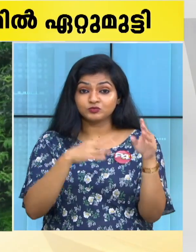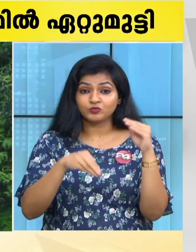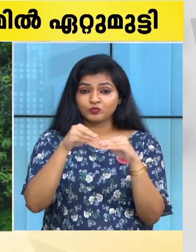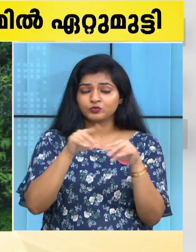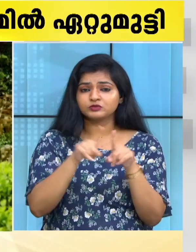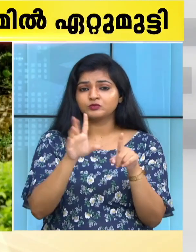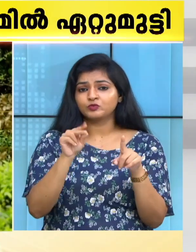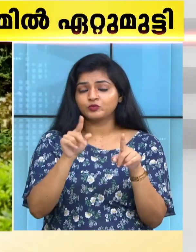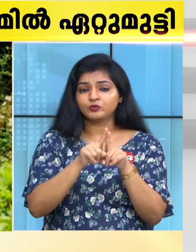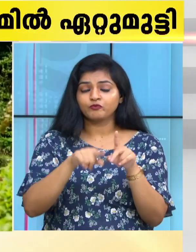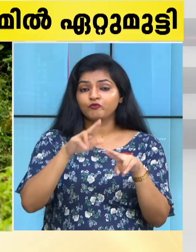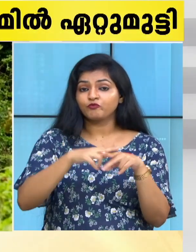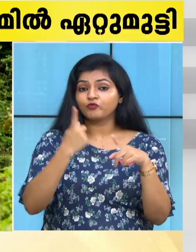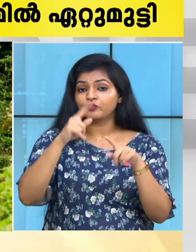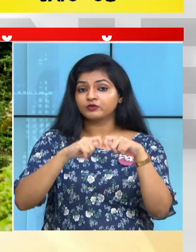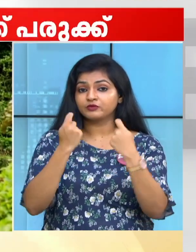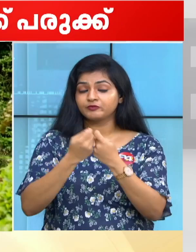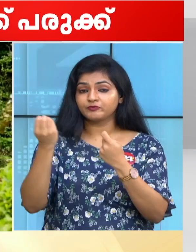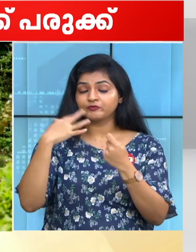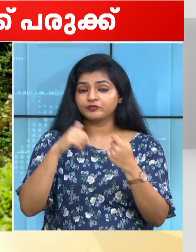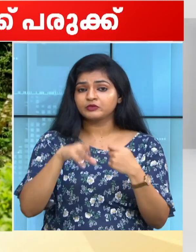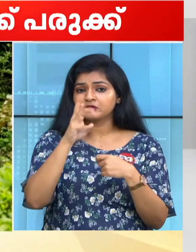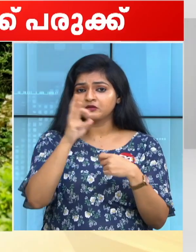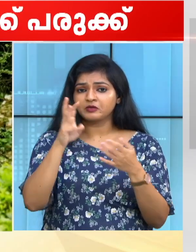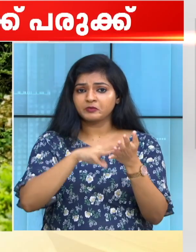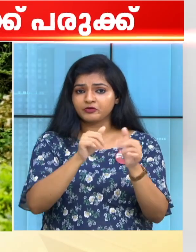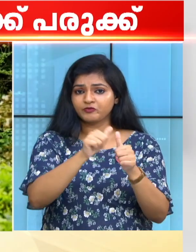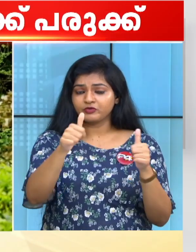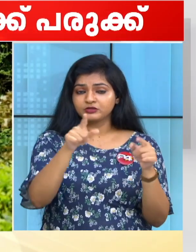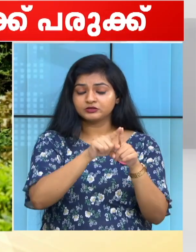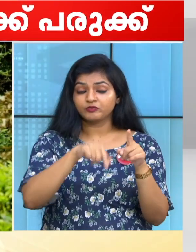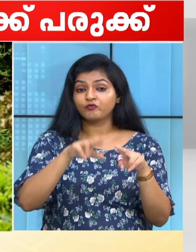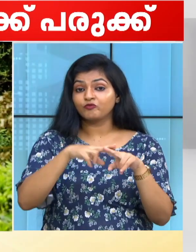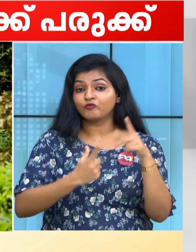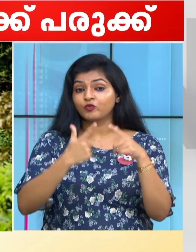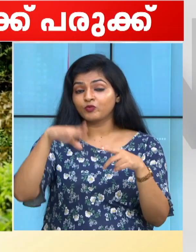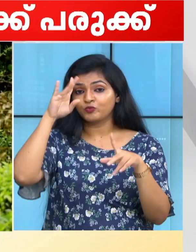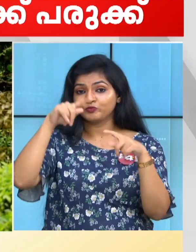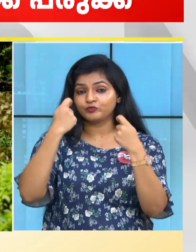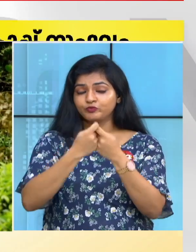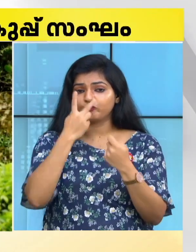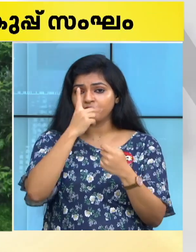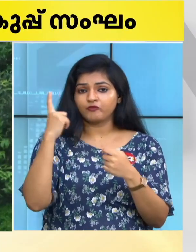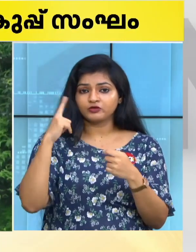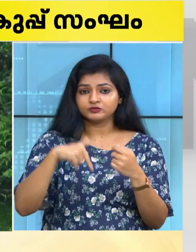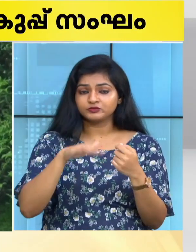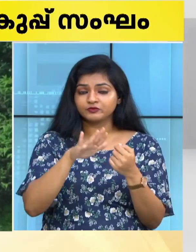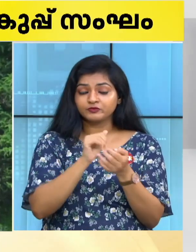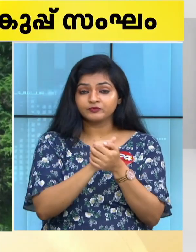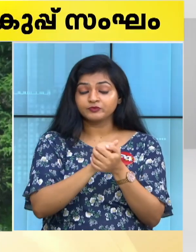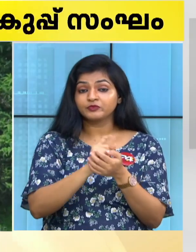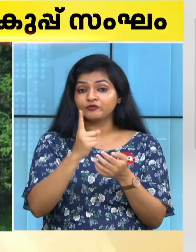പറയുന്നുണ്ട്. രണ്ടാനകളും 300 മീറ്റർ അകലത്തിൽ തന്നെ ഇപ്പോഴും ഉണ്ട്. വനംവകുപ്പിന്റെ പ്രത്യേക സംഘം ആനകളെ നിരീക്ഷിക്കുകയാണ്. ആദ്യം ഈ